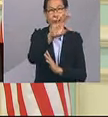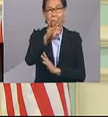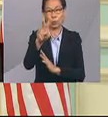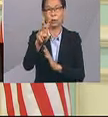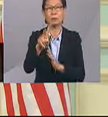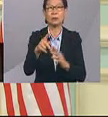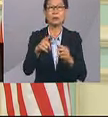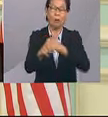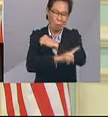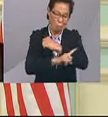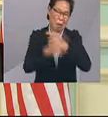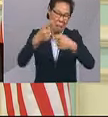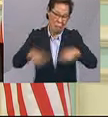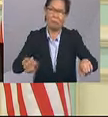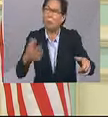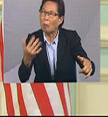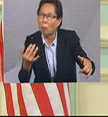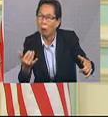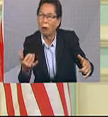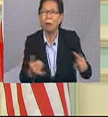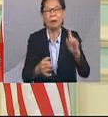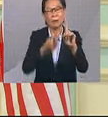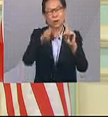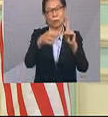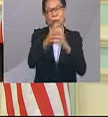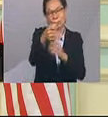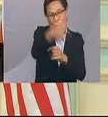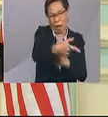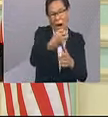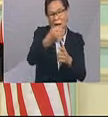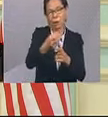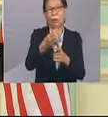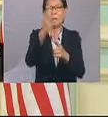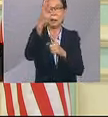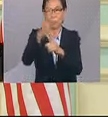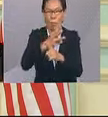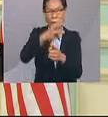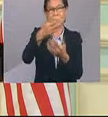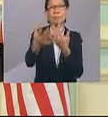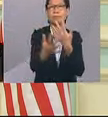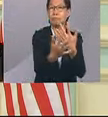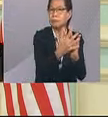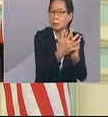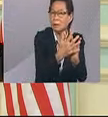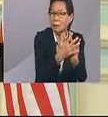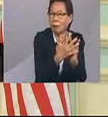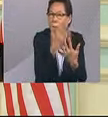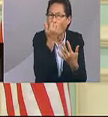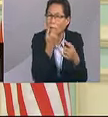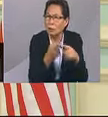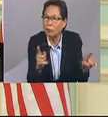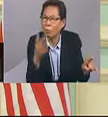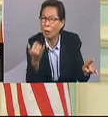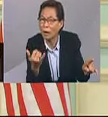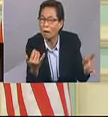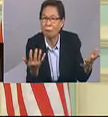ya, hukumannya 1,000 dan atau 6 bulan penjara. Kenapa berbeza?